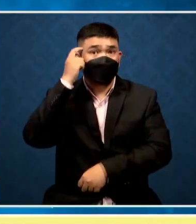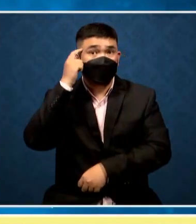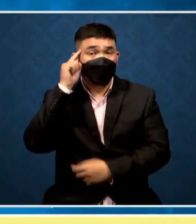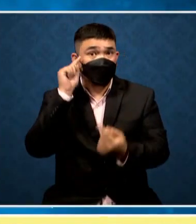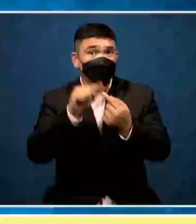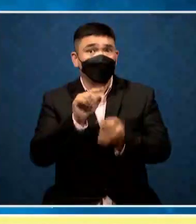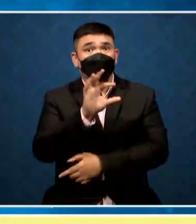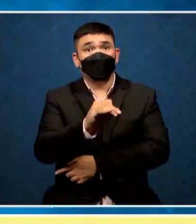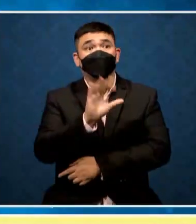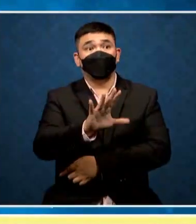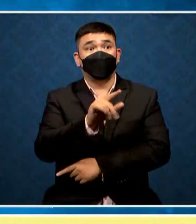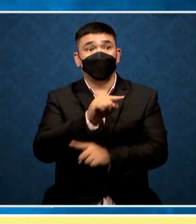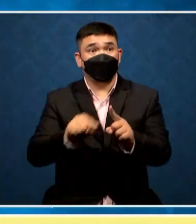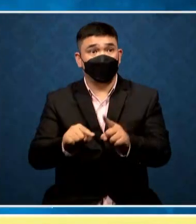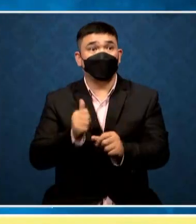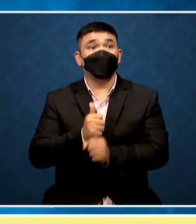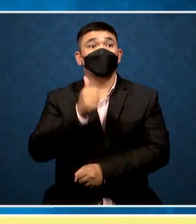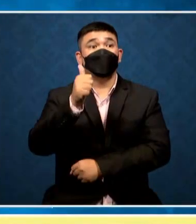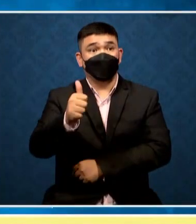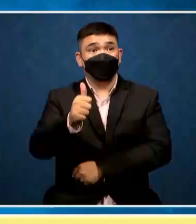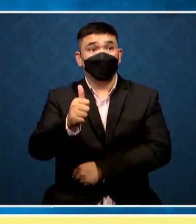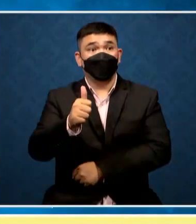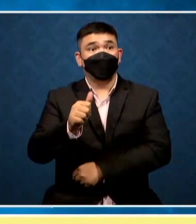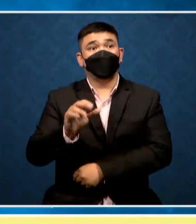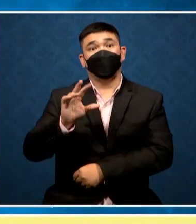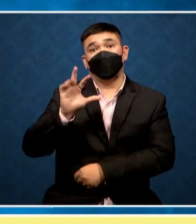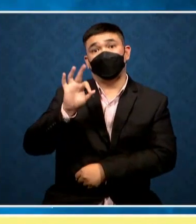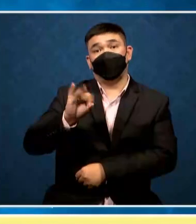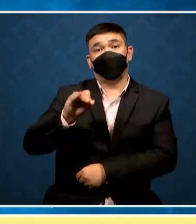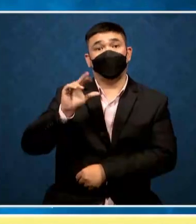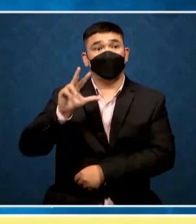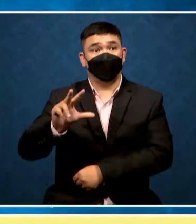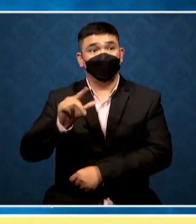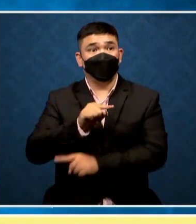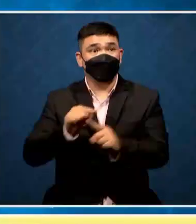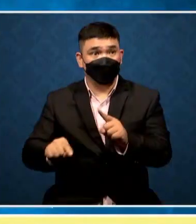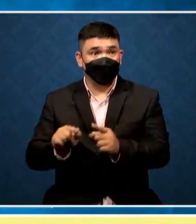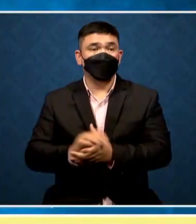วัรว้ี่ 35%มีการทำได้ 93.40%